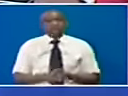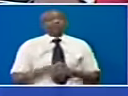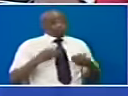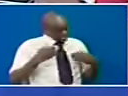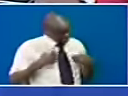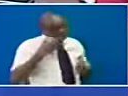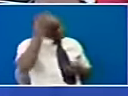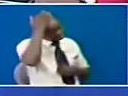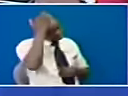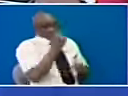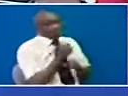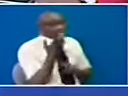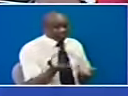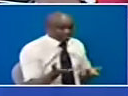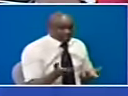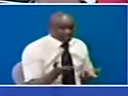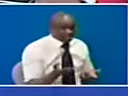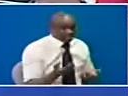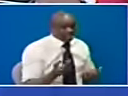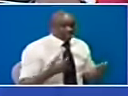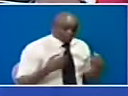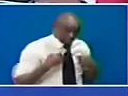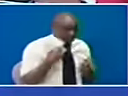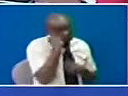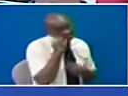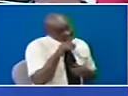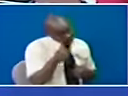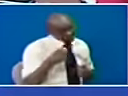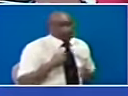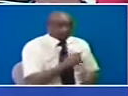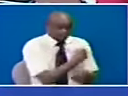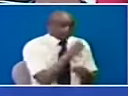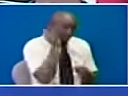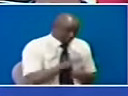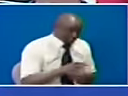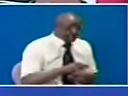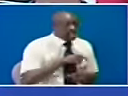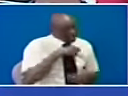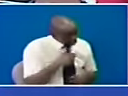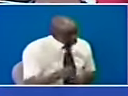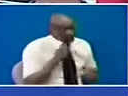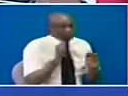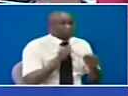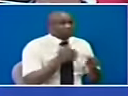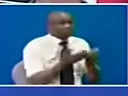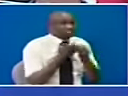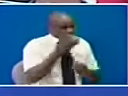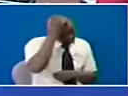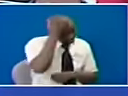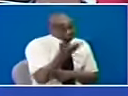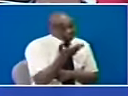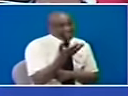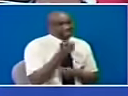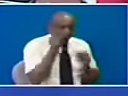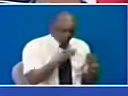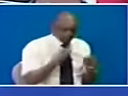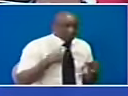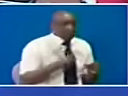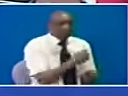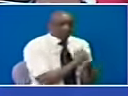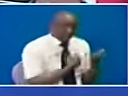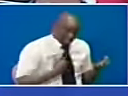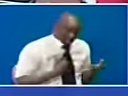ambao wanafanya kazi, tuko na kuna magonjwa ambayo yanahitaji daktari, kuna magonjwa ambayo yanahitaji nurses. Tunajua kuna ile kazi inafanywa na madaktari,